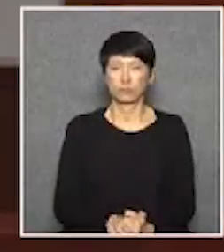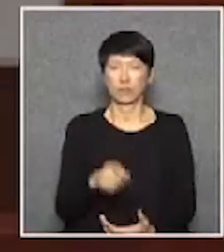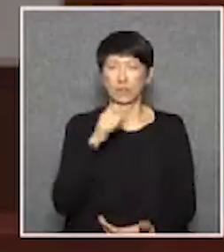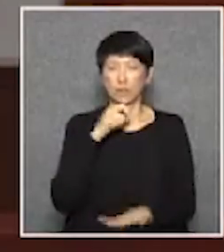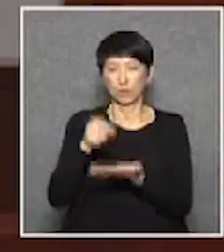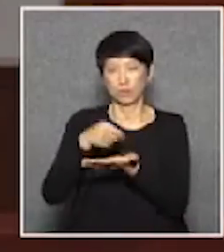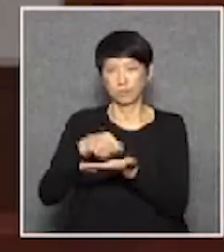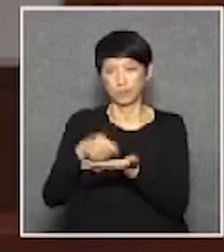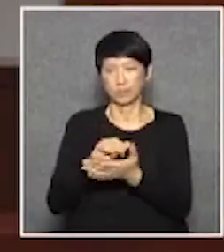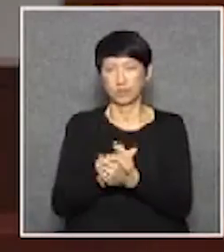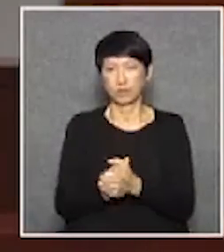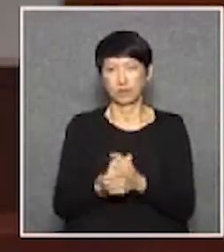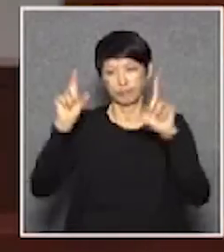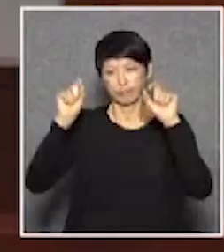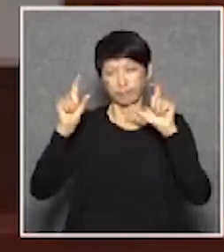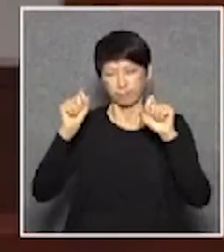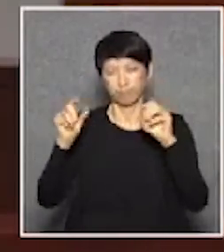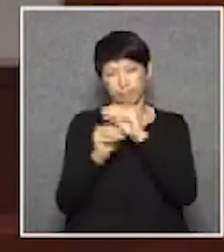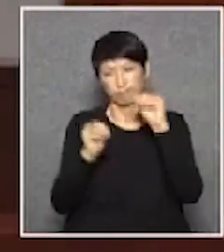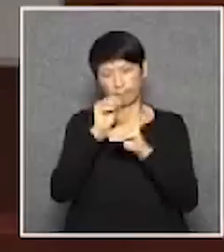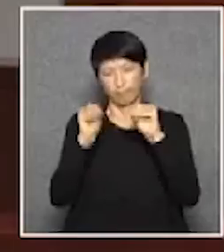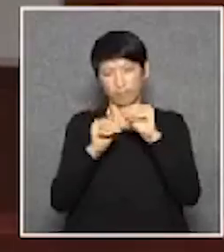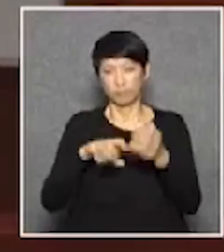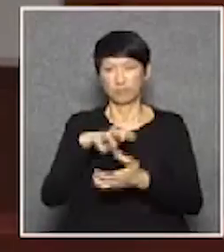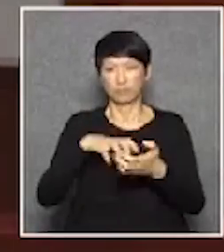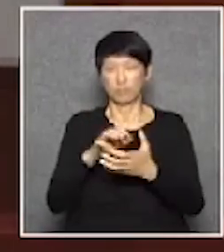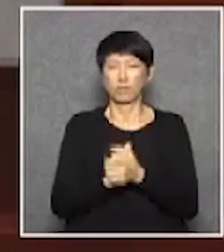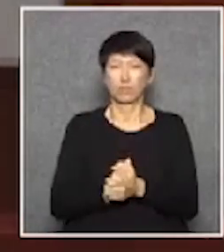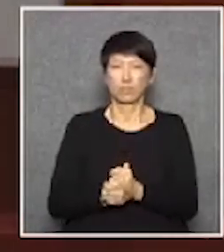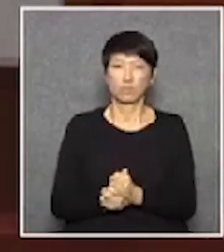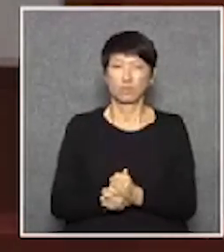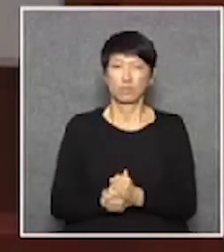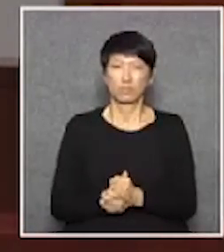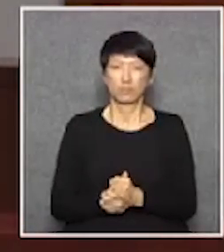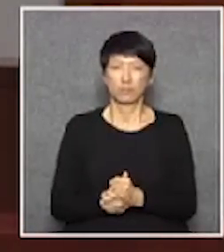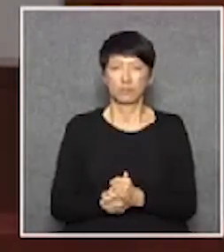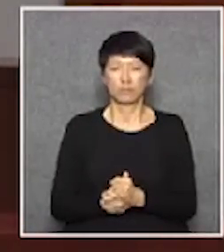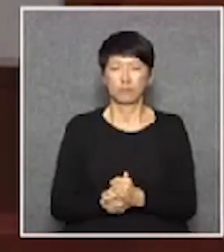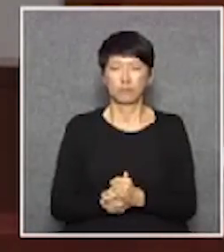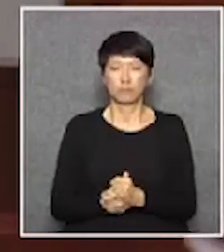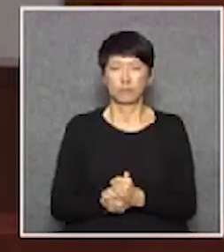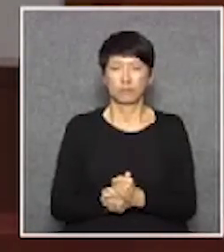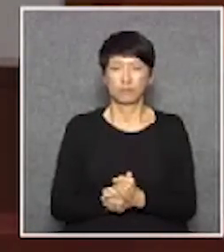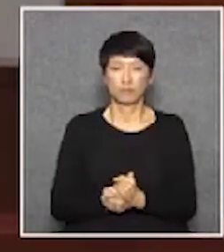上邊、邏輯上邊有問題，我就順便因為有十幾分鐘，我又可以講下咁解嘅啫，係咪？